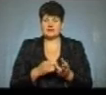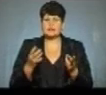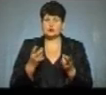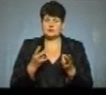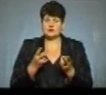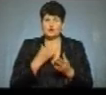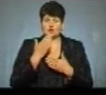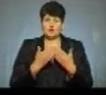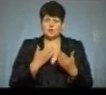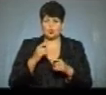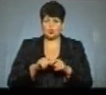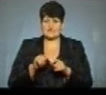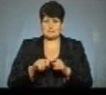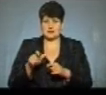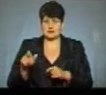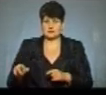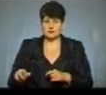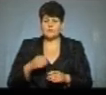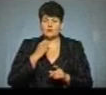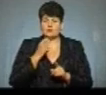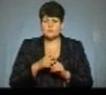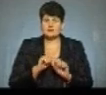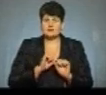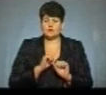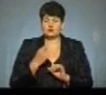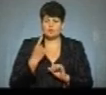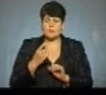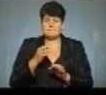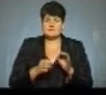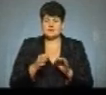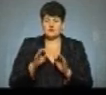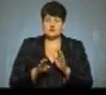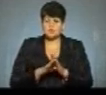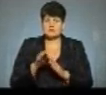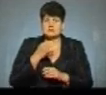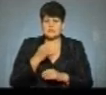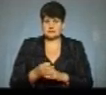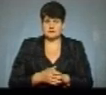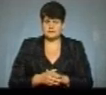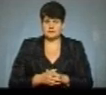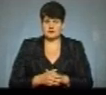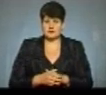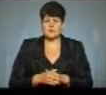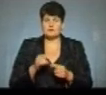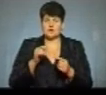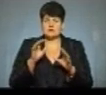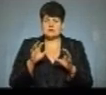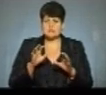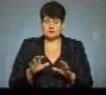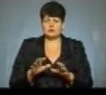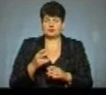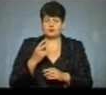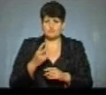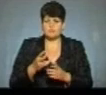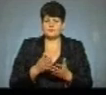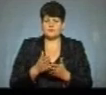необхідності допиту експертів в цьому засіданні. У відповідь адвокат одного з підсудних Сергій Чернов сказав. Проте зараховувалися двома експертами, якщо викликати,